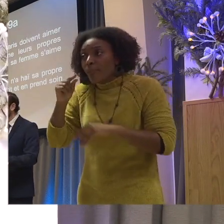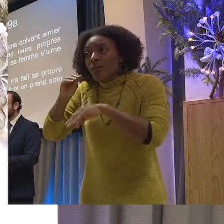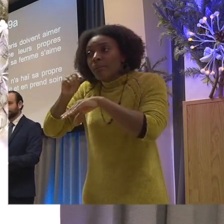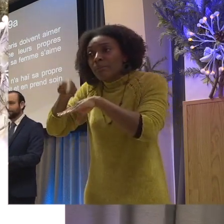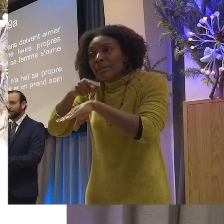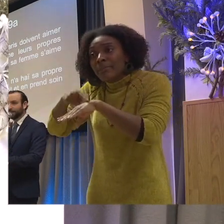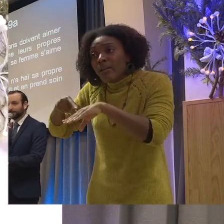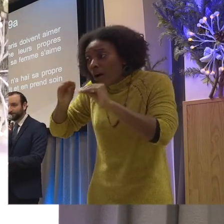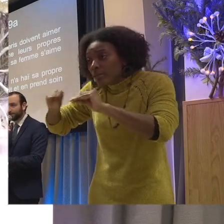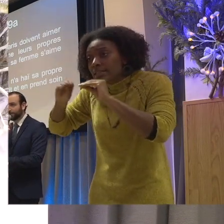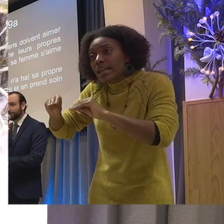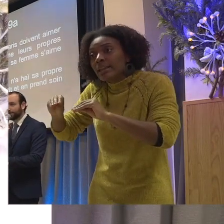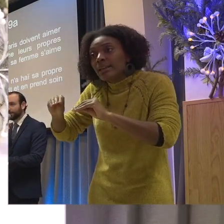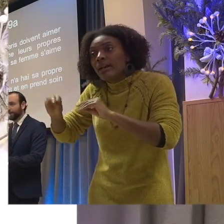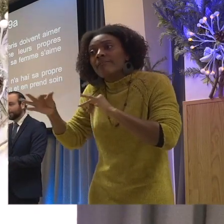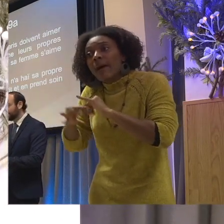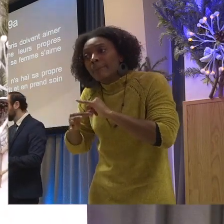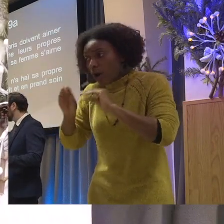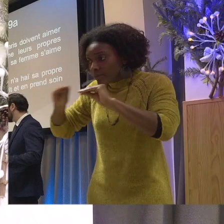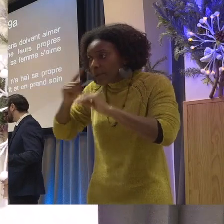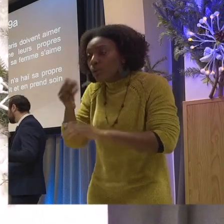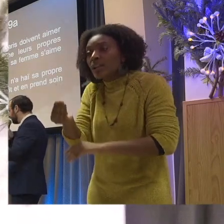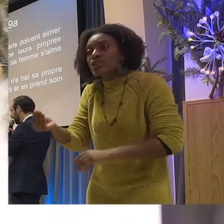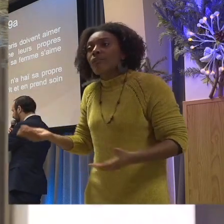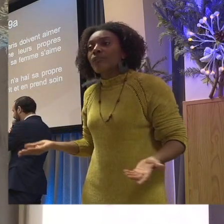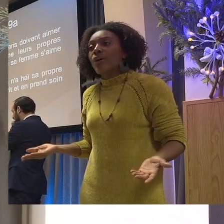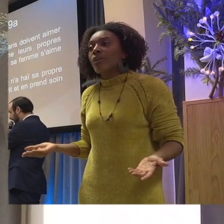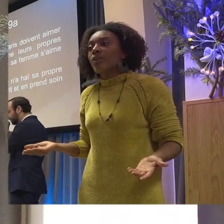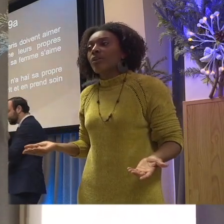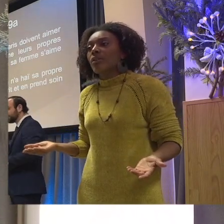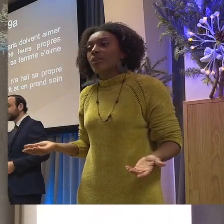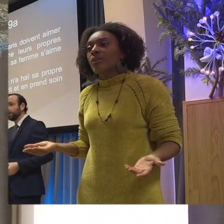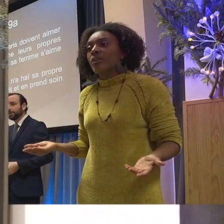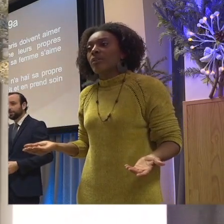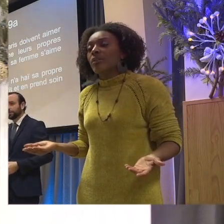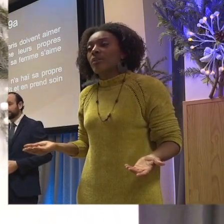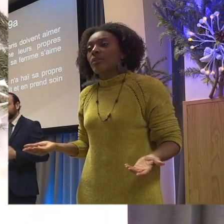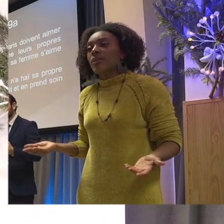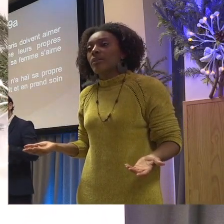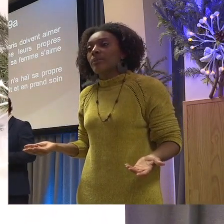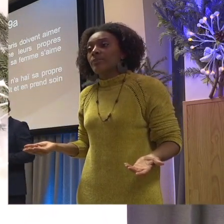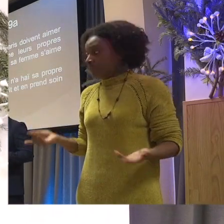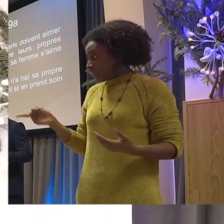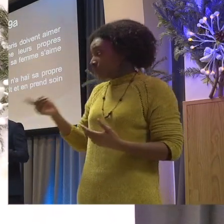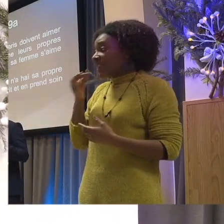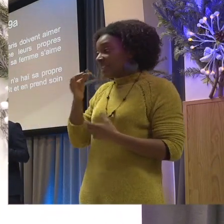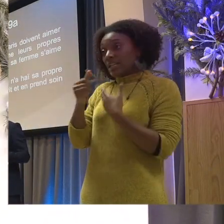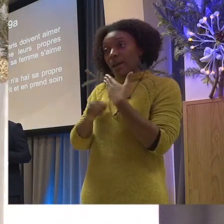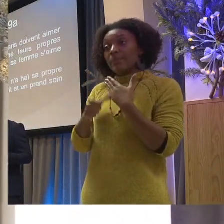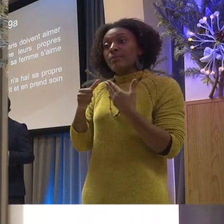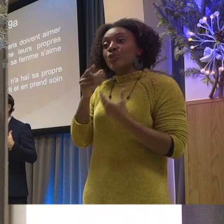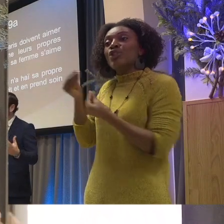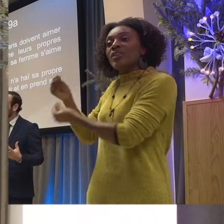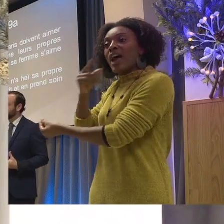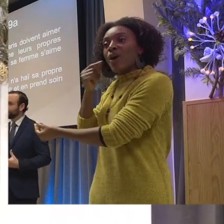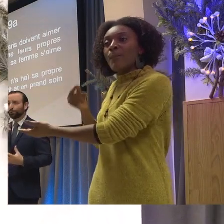ta femme et à tes enfants. Et vous avez bien fait de me dire que la Bible allait à Fabien parce que c'est sa responsabilité et c'est ma responsabilité,